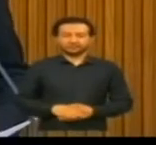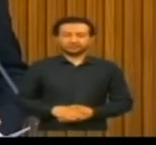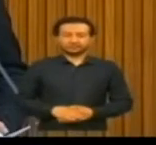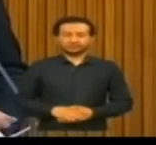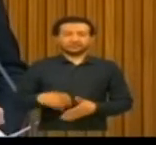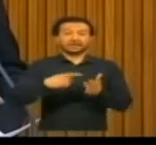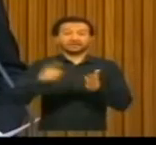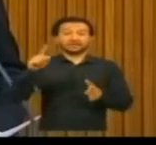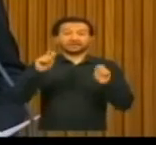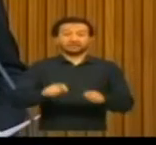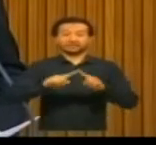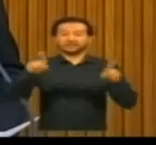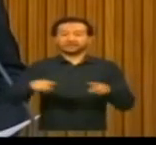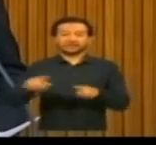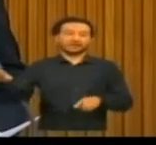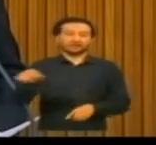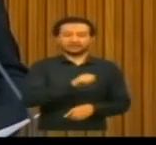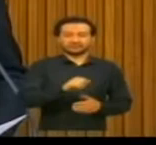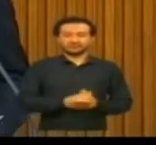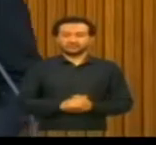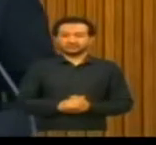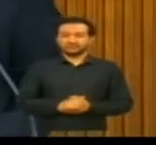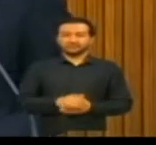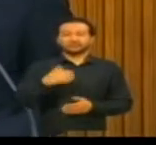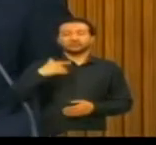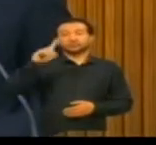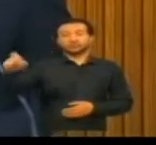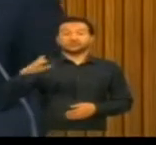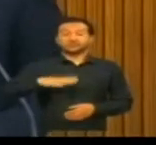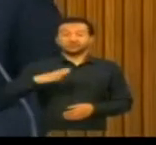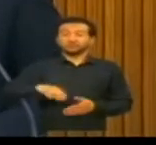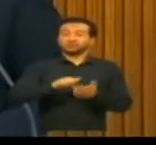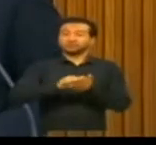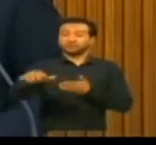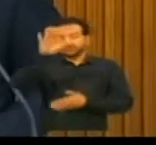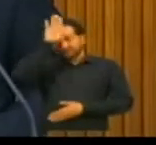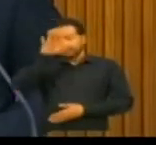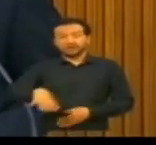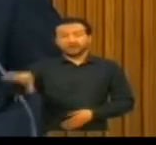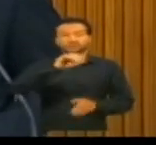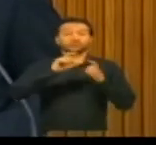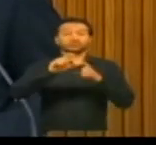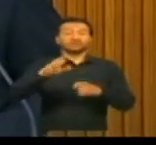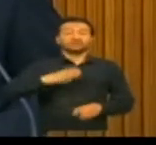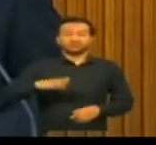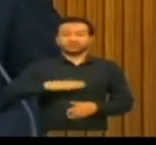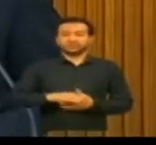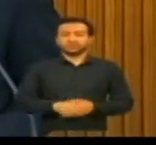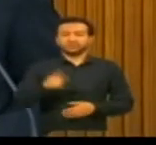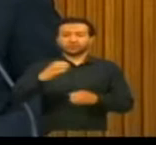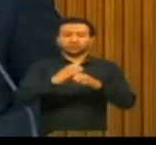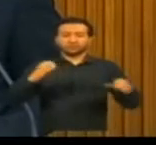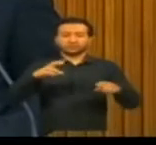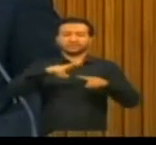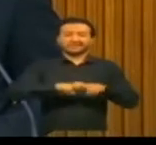İptal ettiler ve mazbatasını aldılar. Sormak istiyorum. Bütün İstanbullulara sormak istiyorum. Otobüse